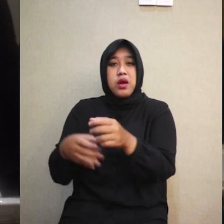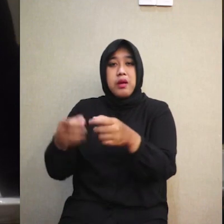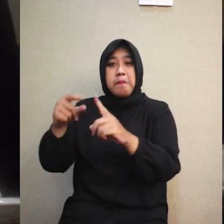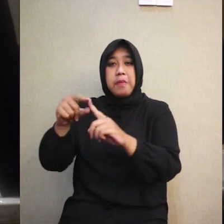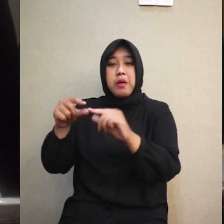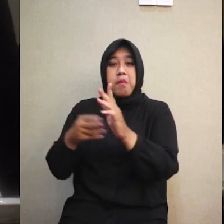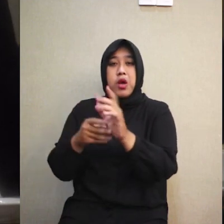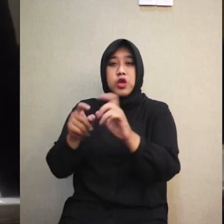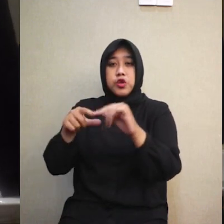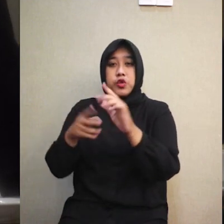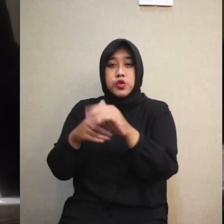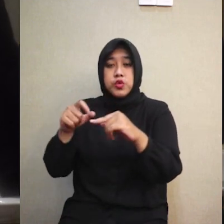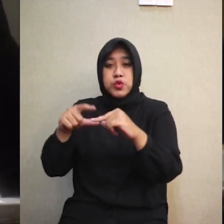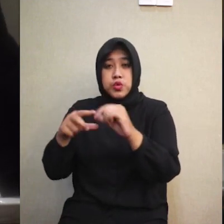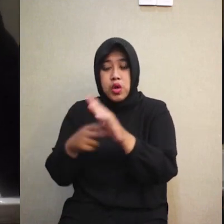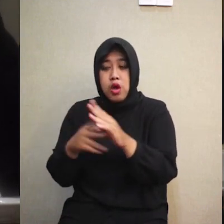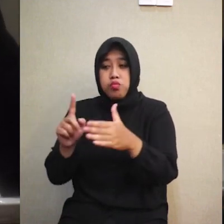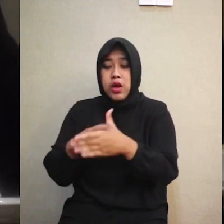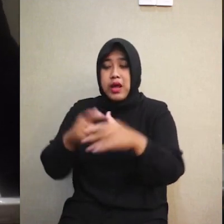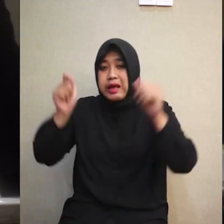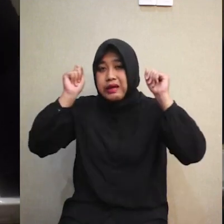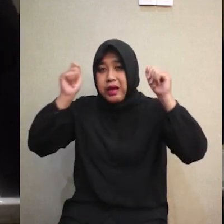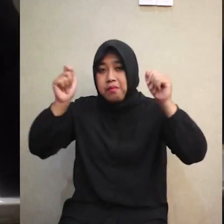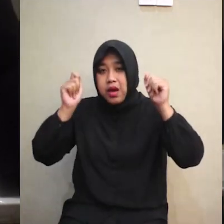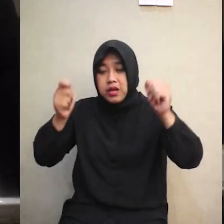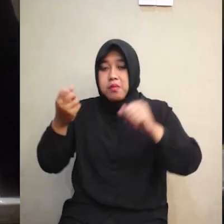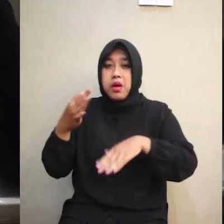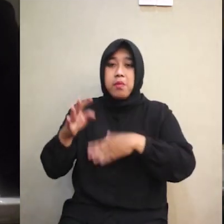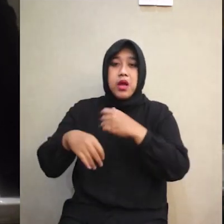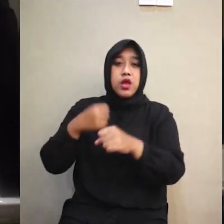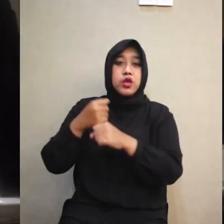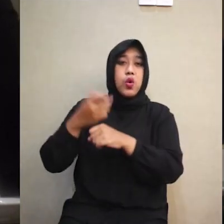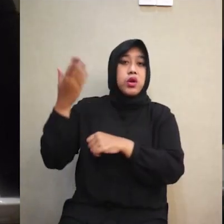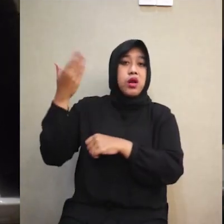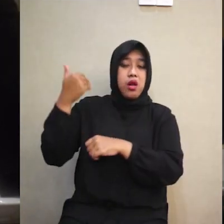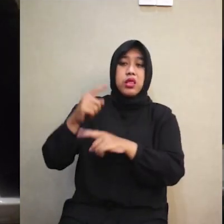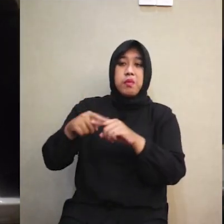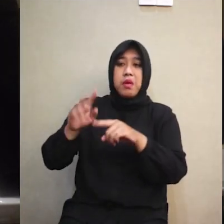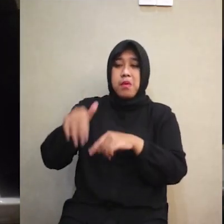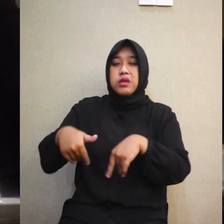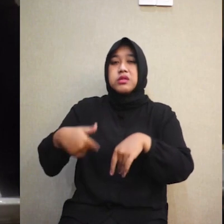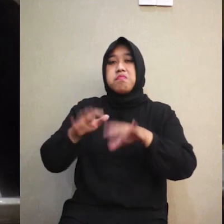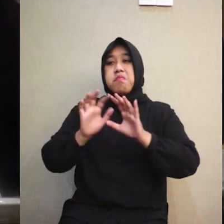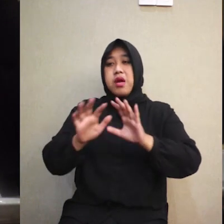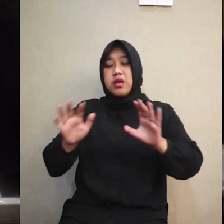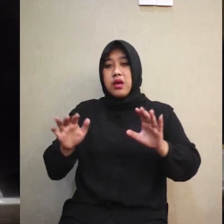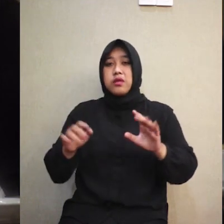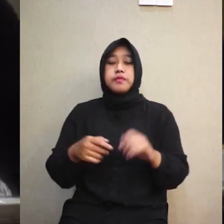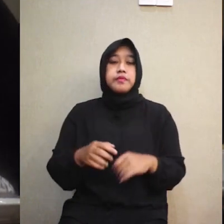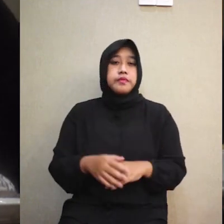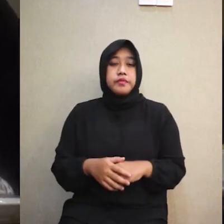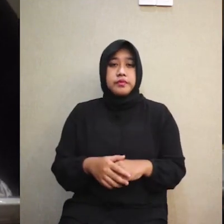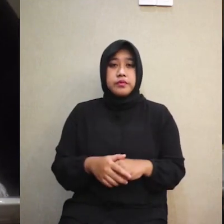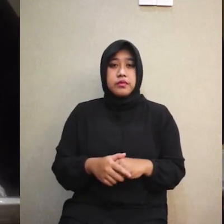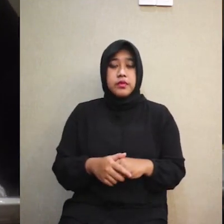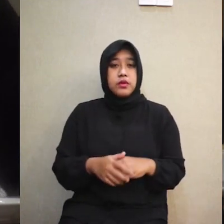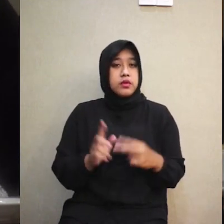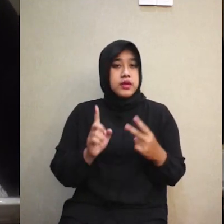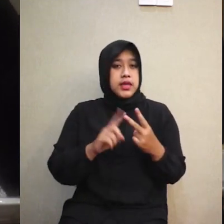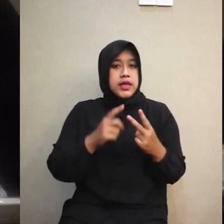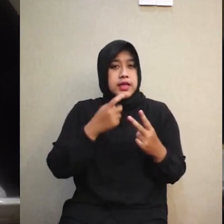mulai mengkampanyekan dari sekian tahun yang lalu tetapi masih banyak terjadi gitu satu itu kemudian yang